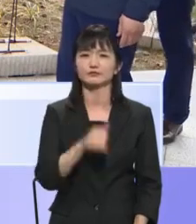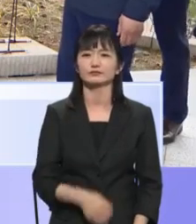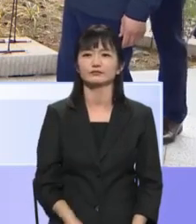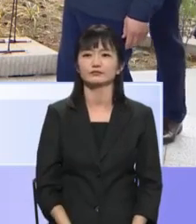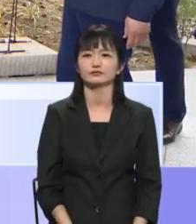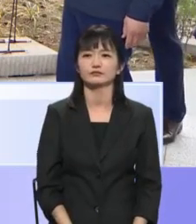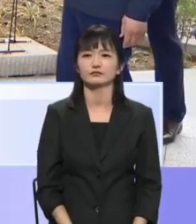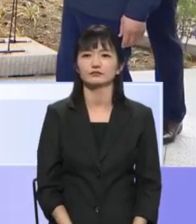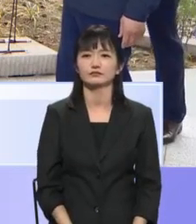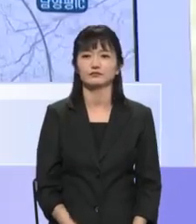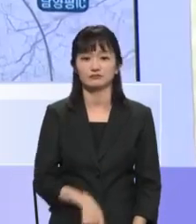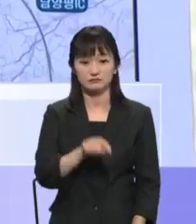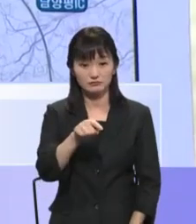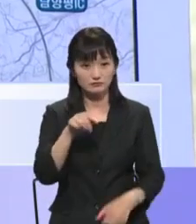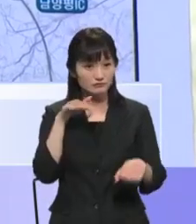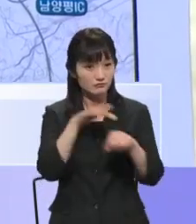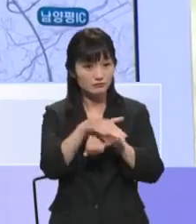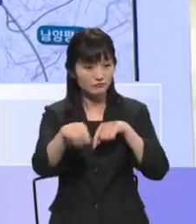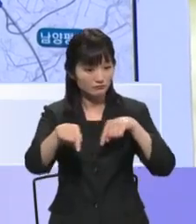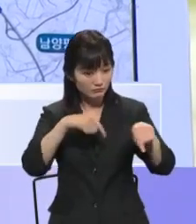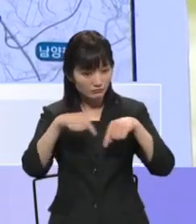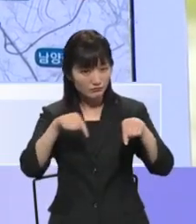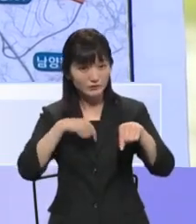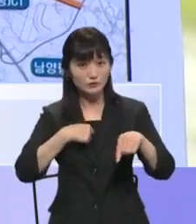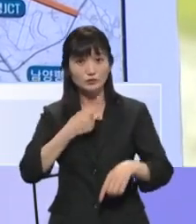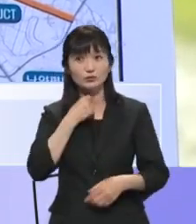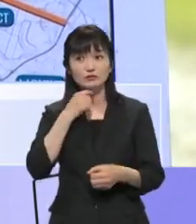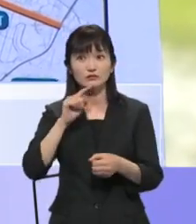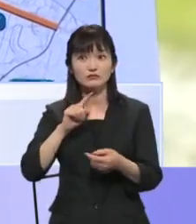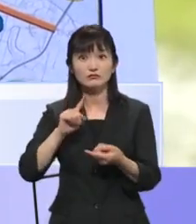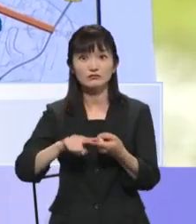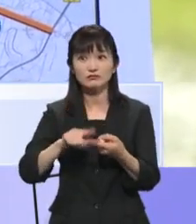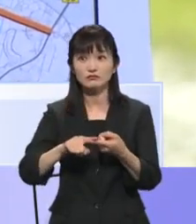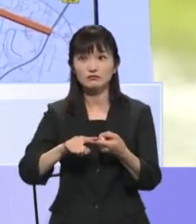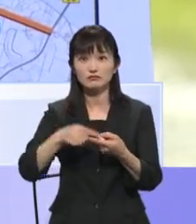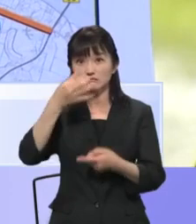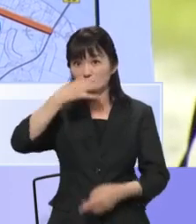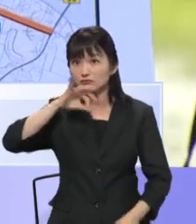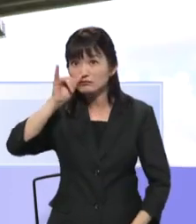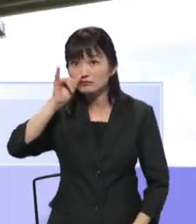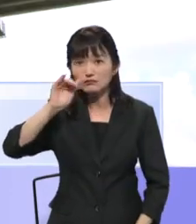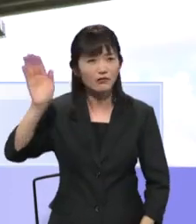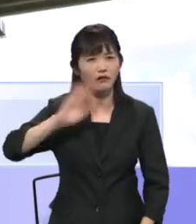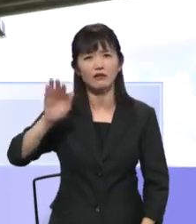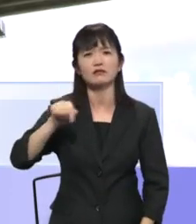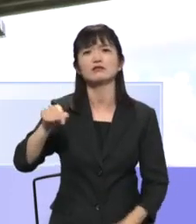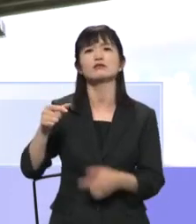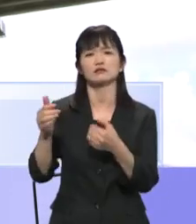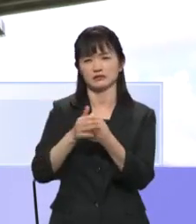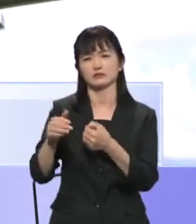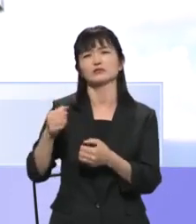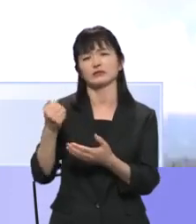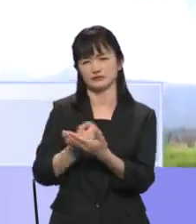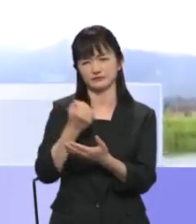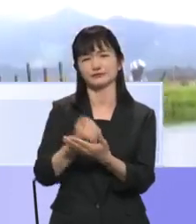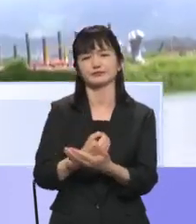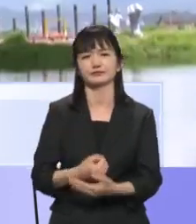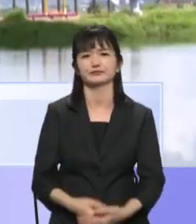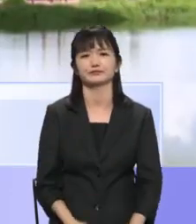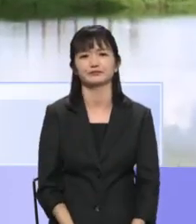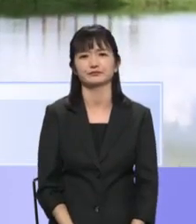그럼 이렇게 정치를 하면 본인이 뜻한 말을 이룰 수 있느냐 소위 대의를 그건 아니라고 보는 거죠 그래서 안타깝다는 말씀이에요 알겠습니다